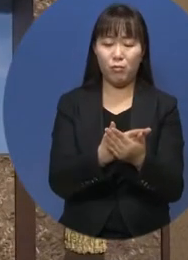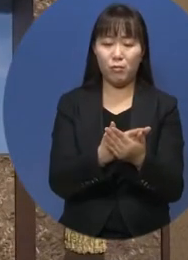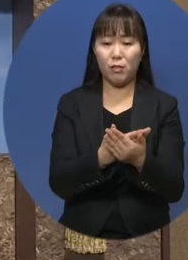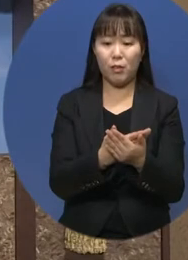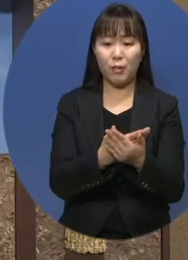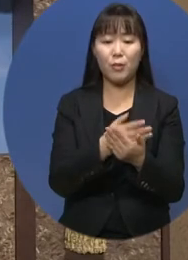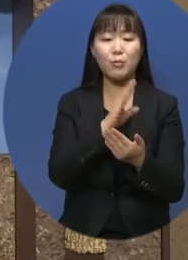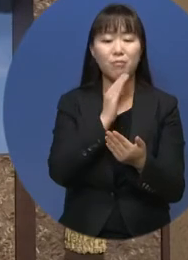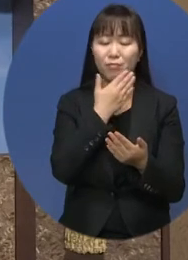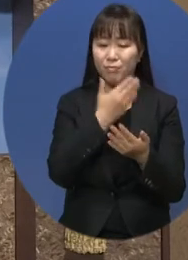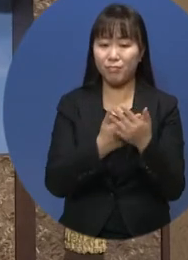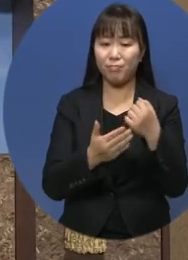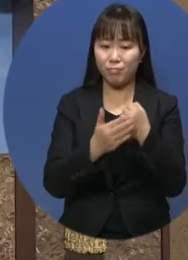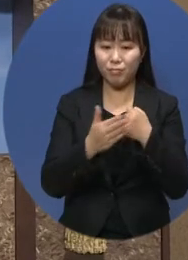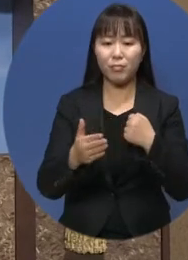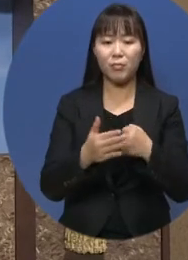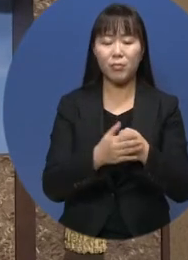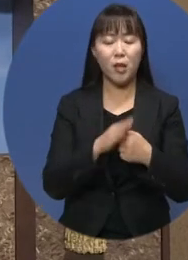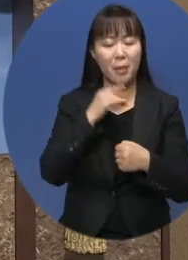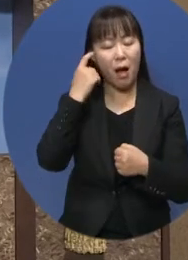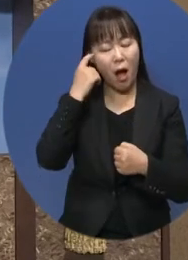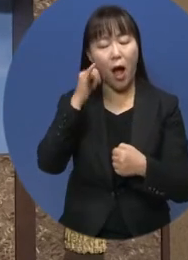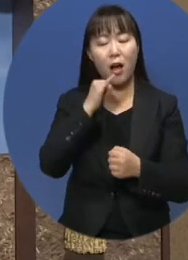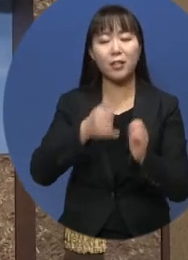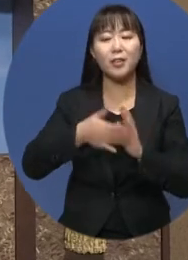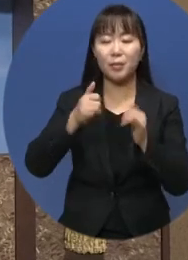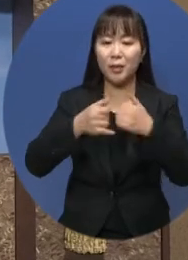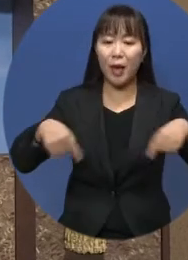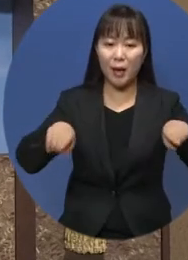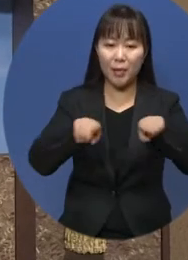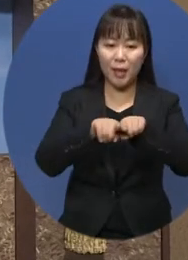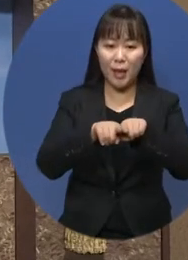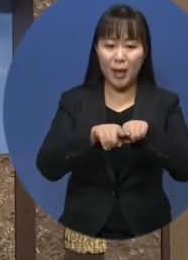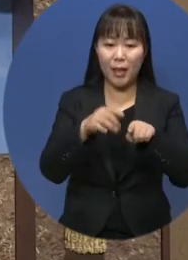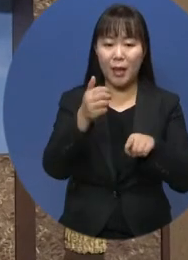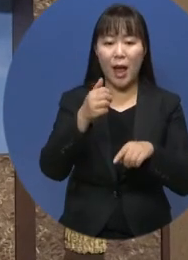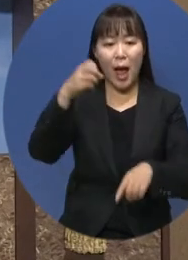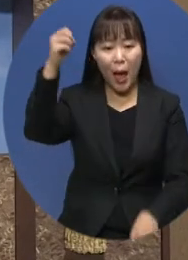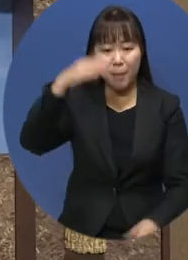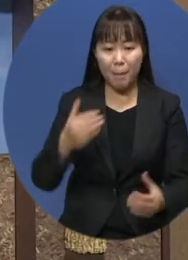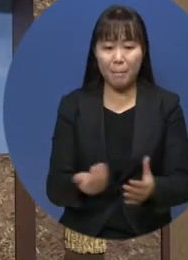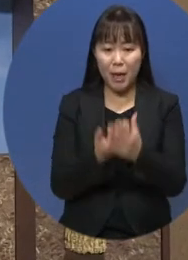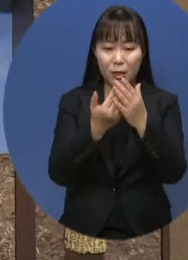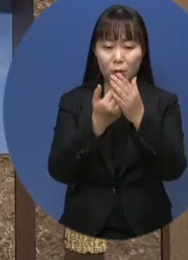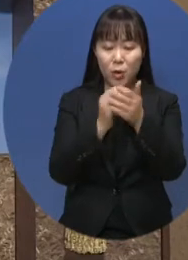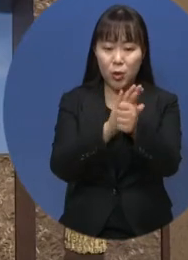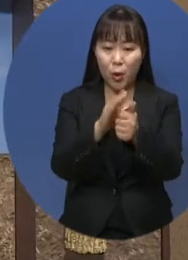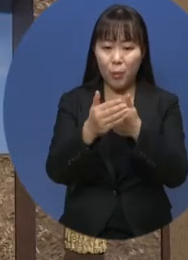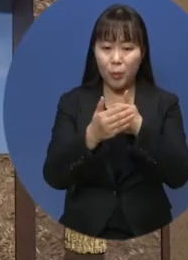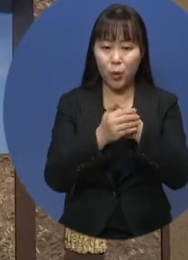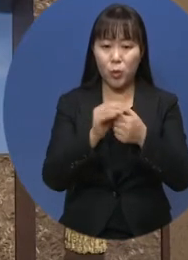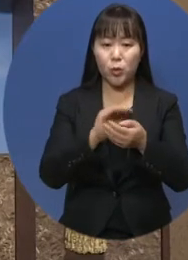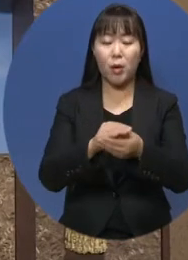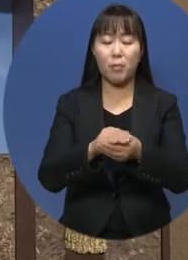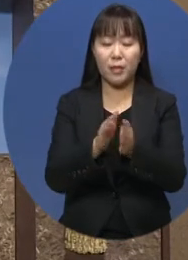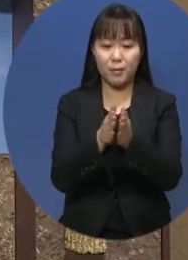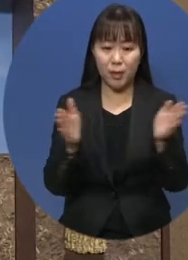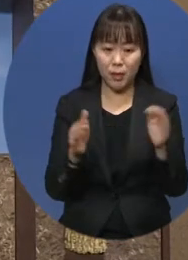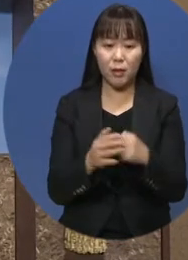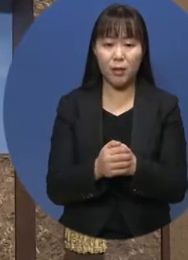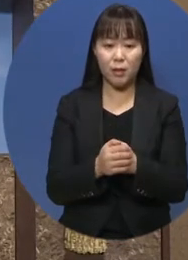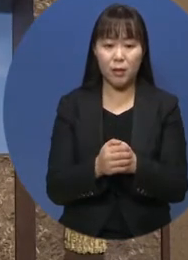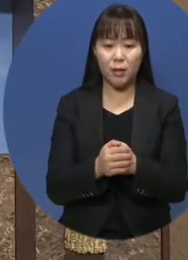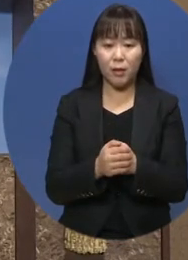참외가 중요해서 우리 뜨리는 시민들 하고 햇빛 발전소 협동조합을 발기 했습니다 4